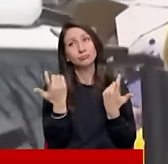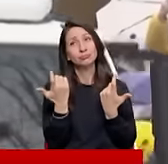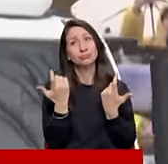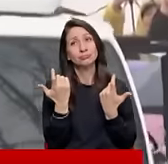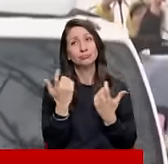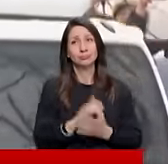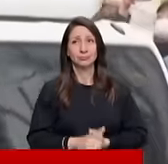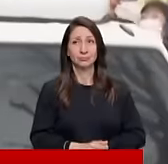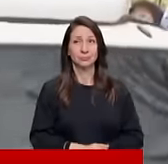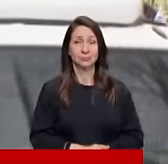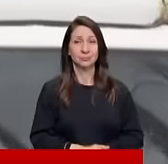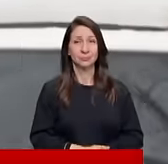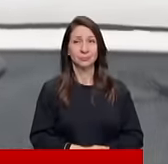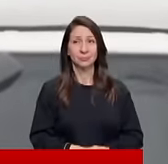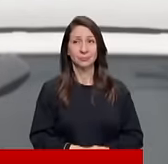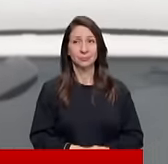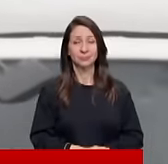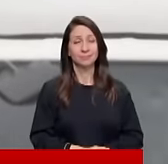başladılar.